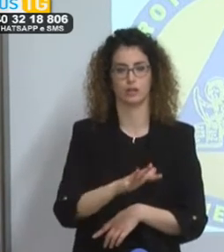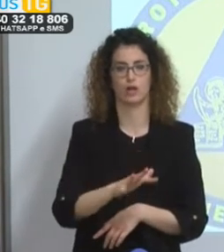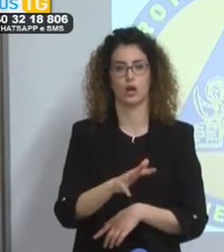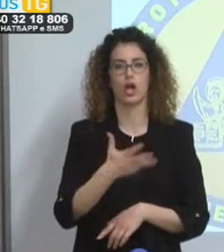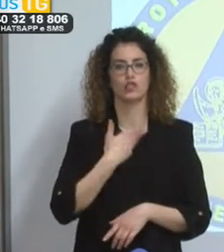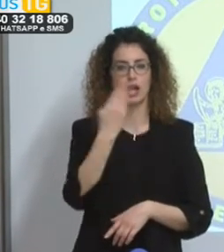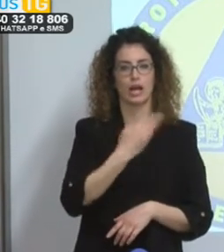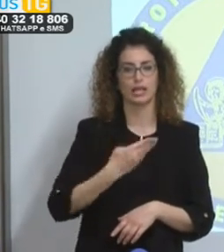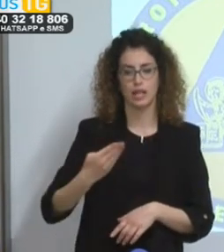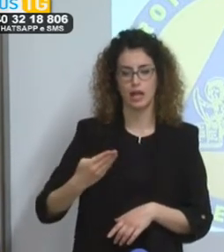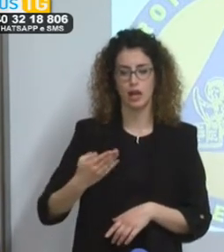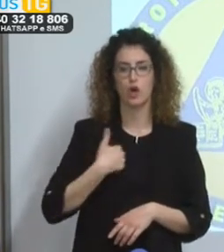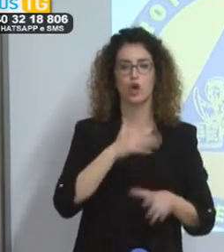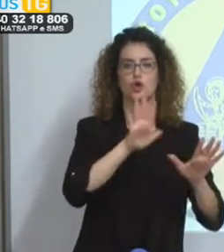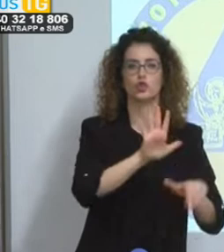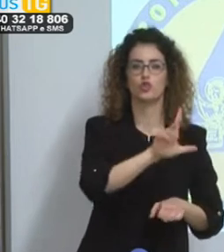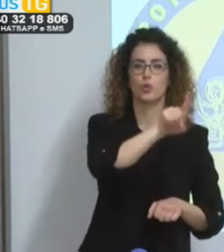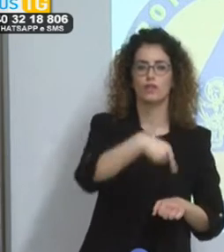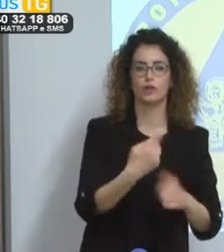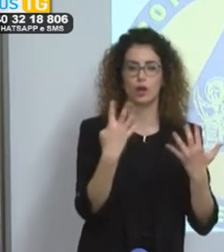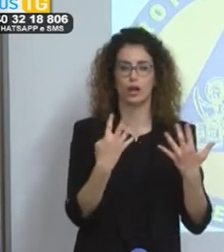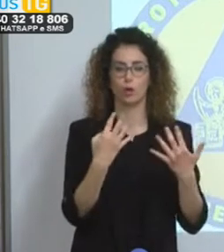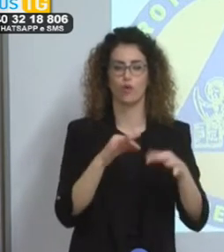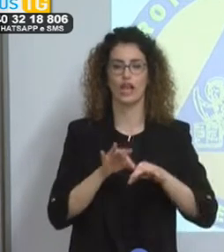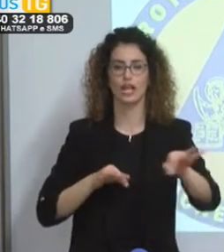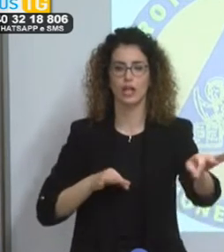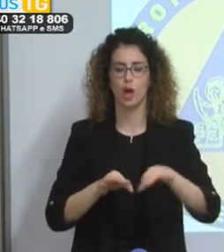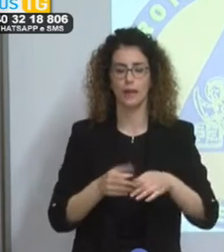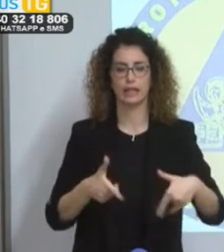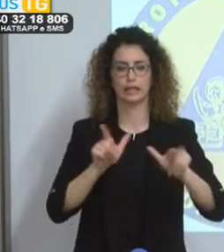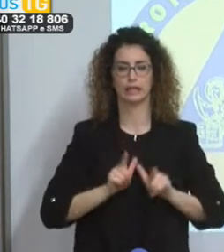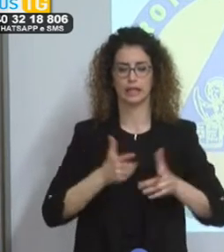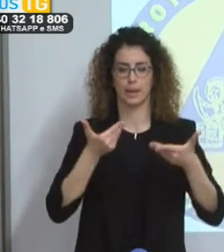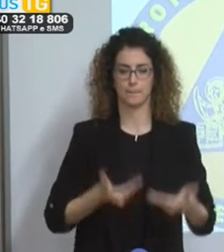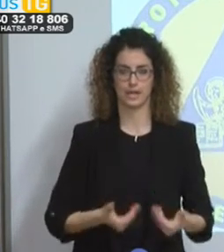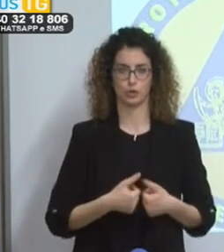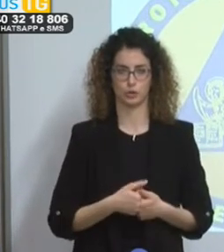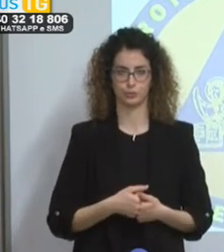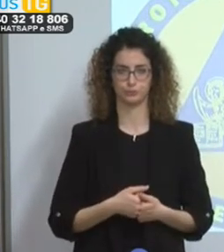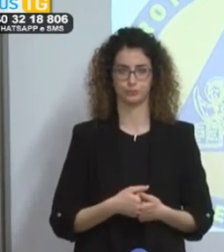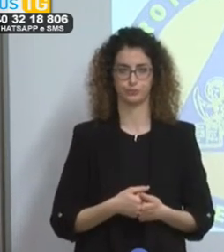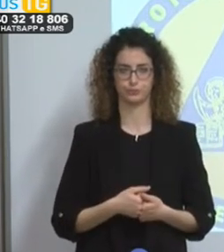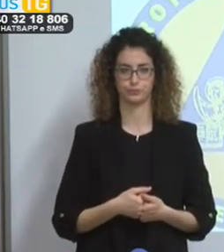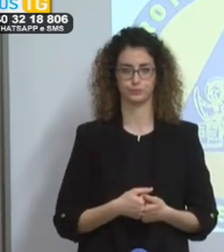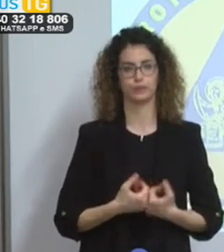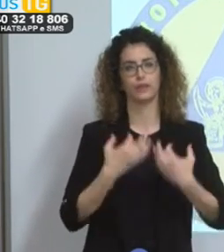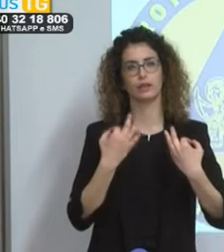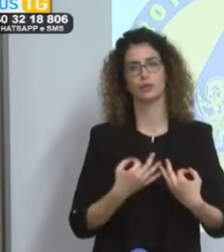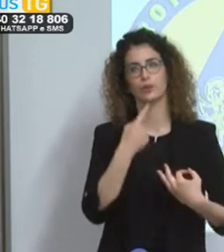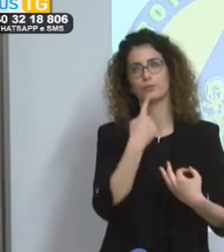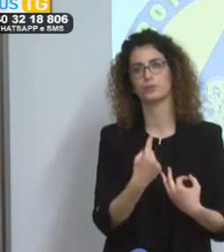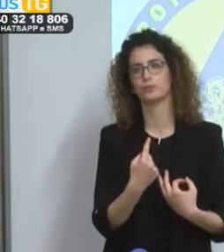5,9 km, che anche questo pesa. Però sarà, diciamo che sarà